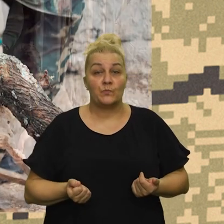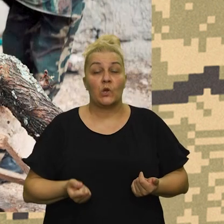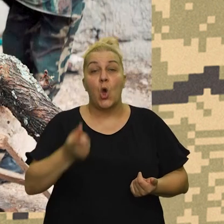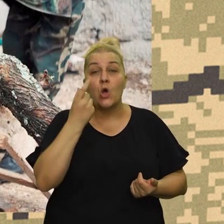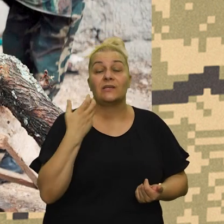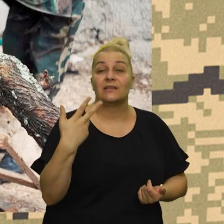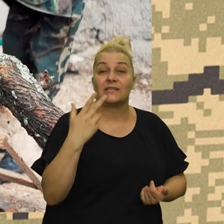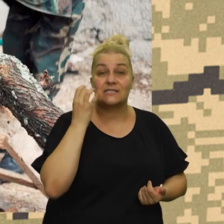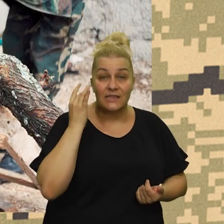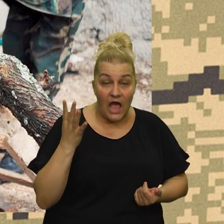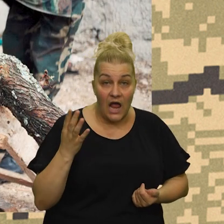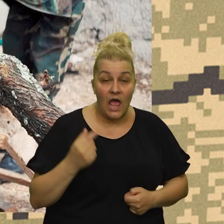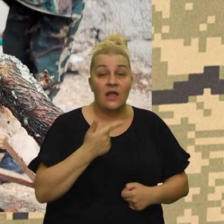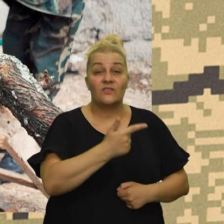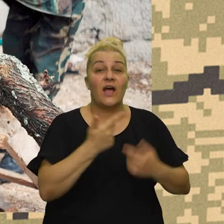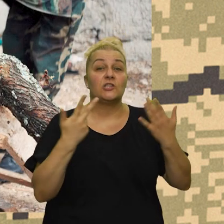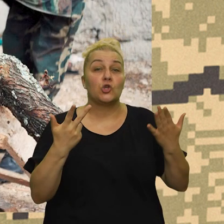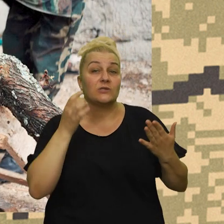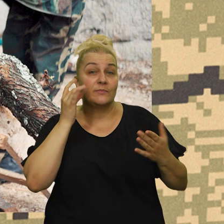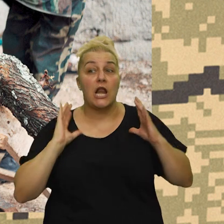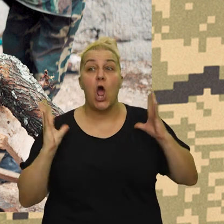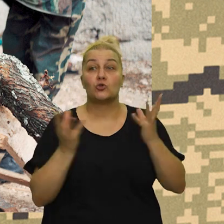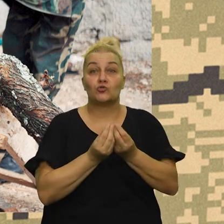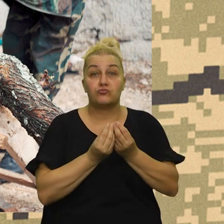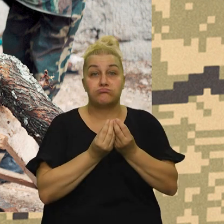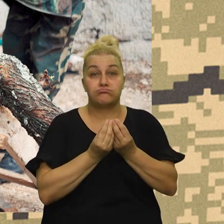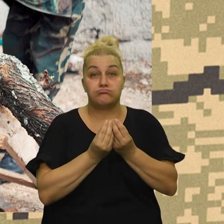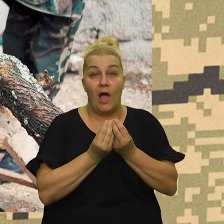od 30 dana, 28 dana sa njima dišete